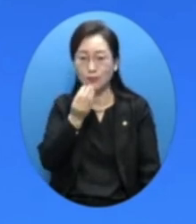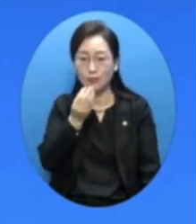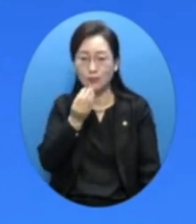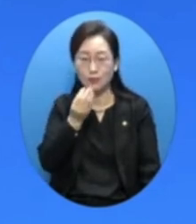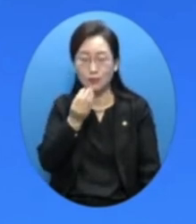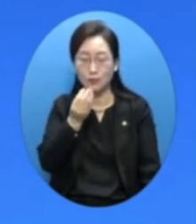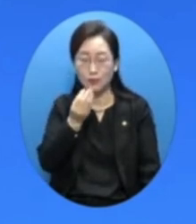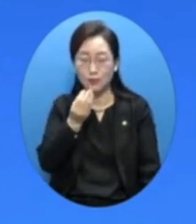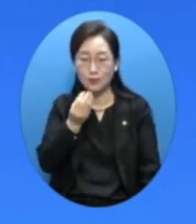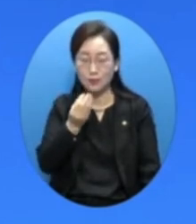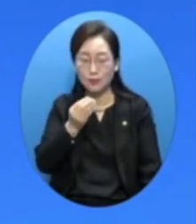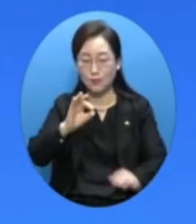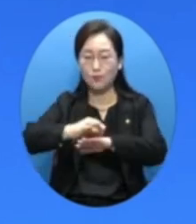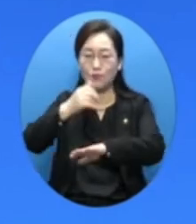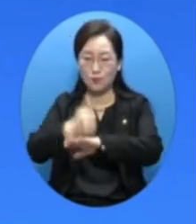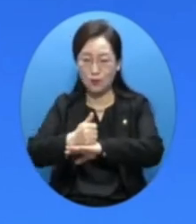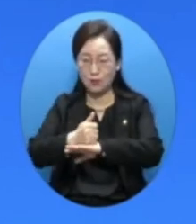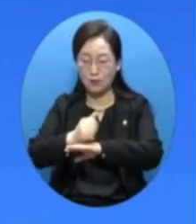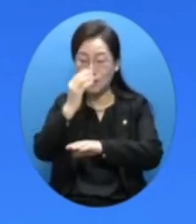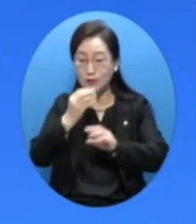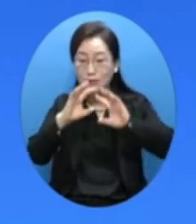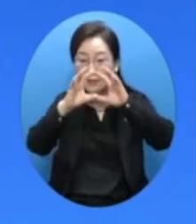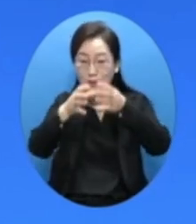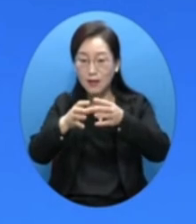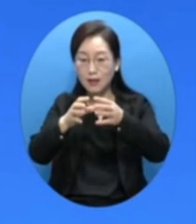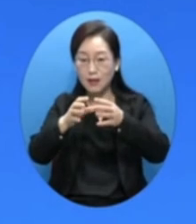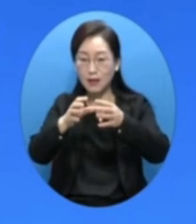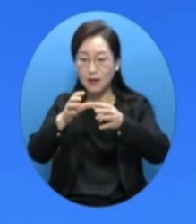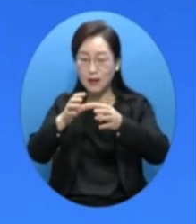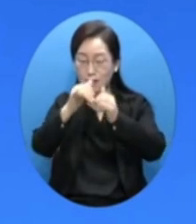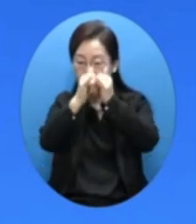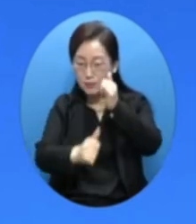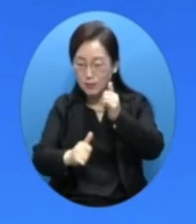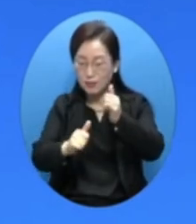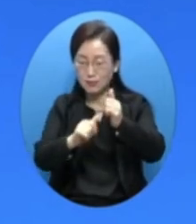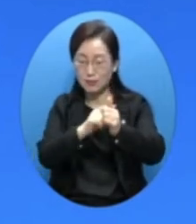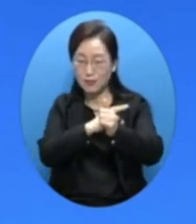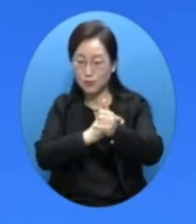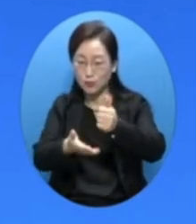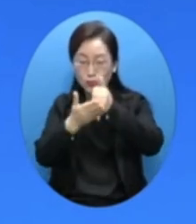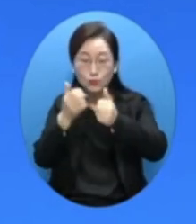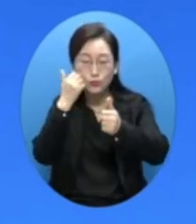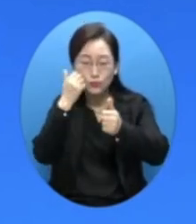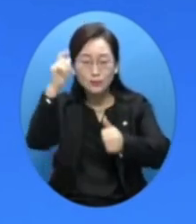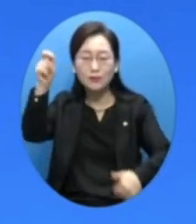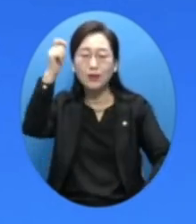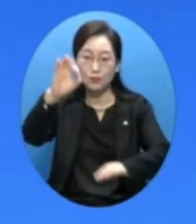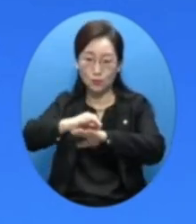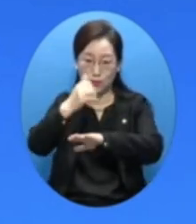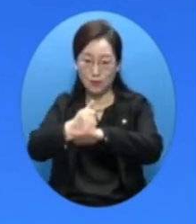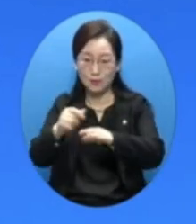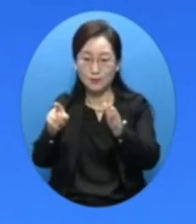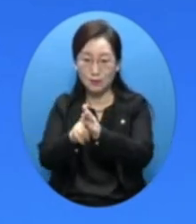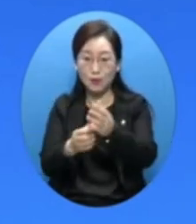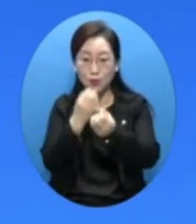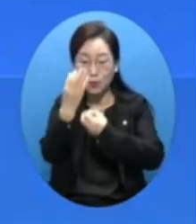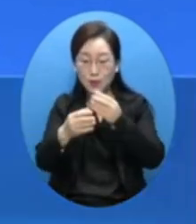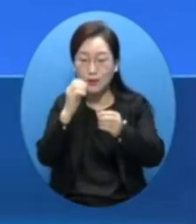이스라엘 역사를 감에 가장 좋은 경마는 다윗왕은 그의 신앙을 나의